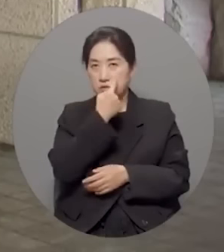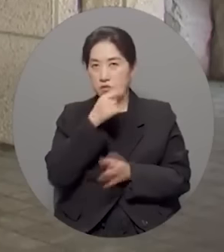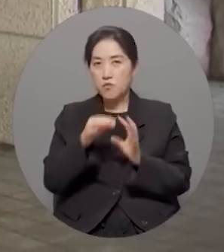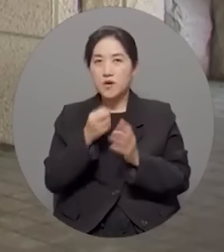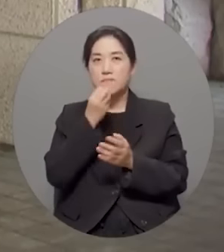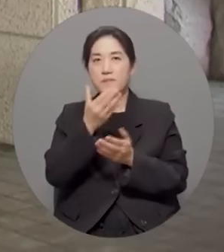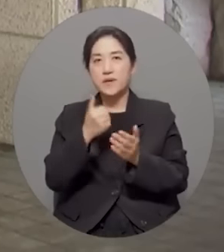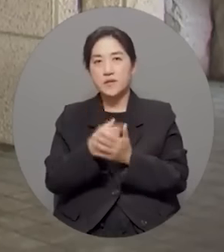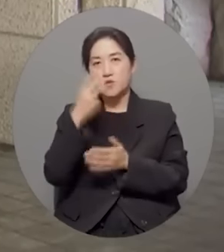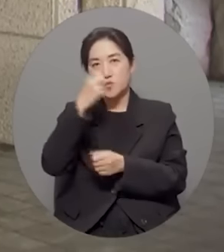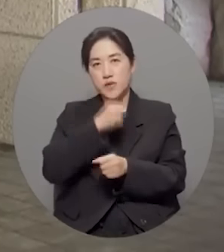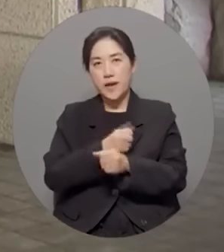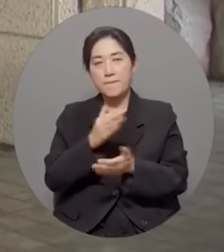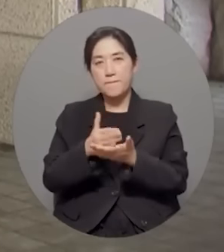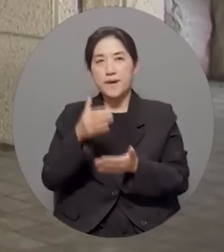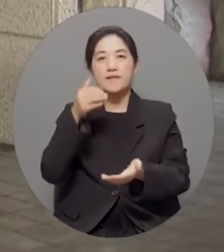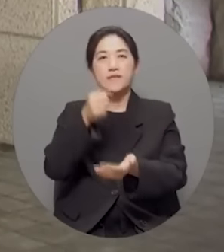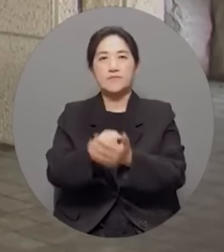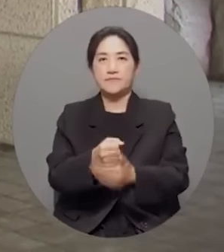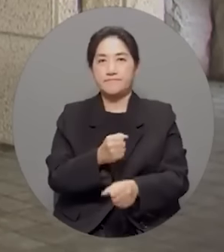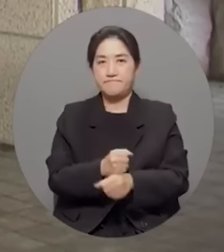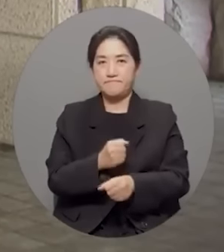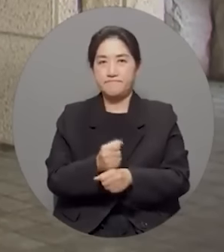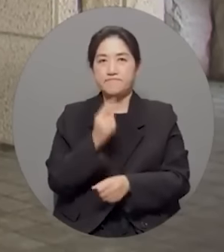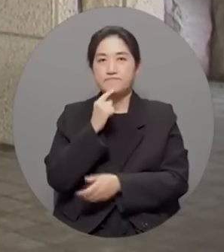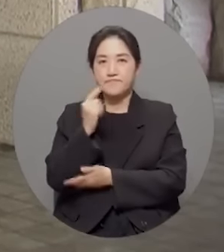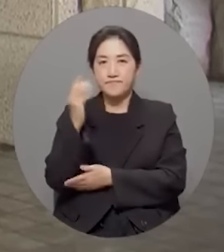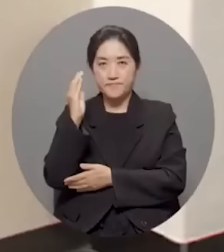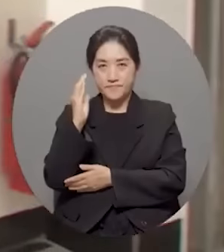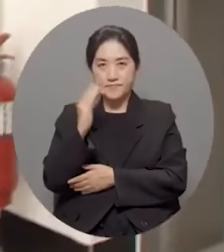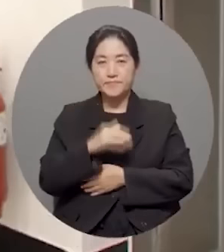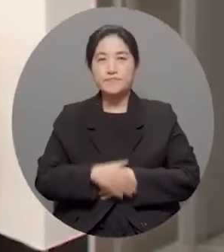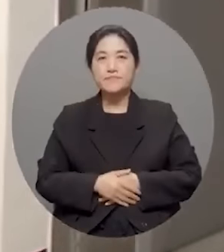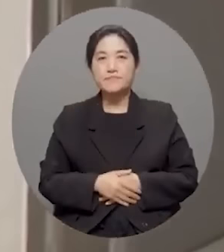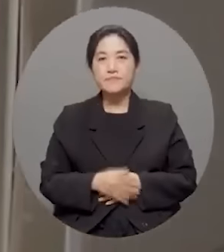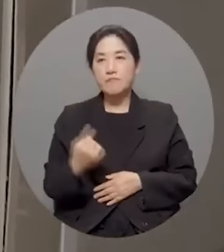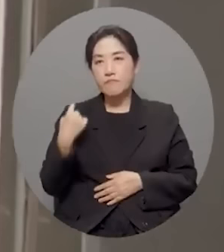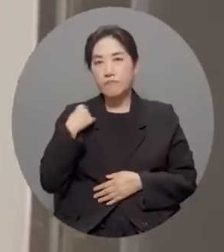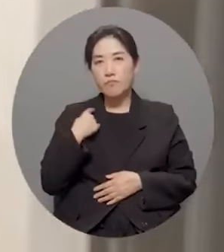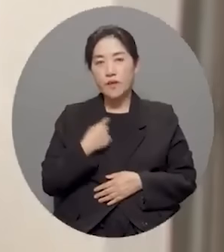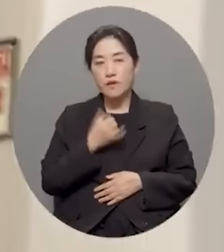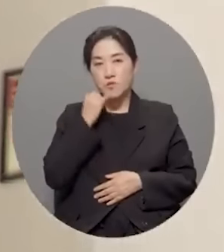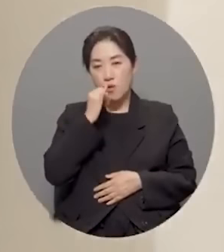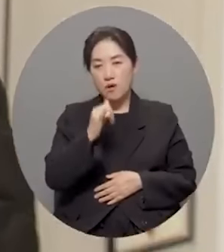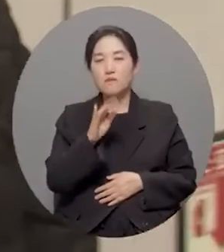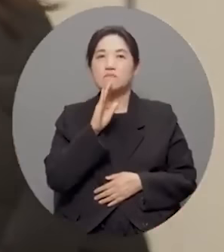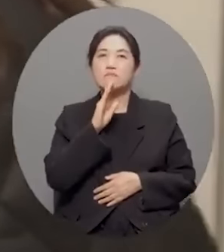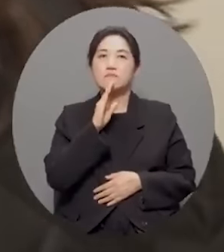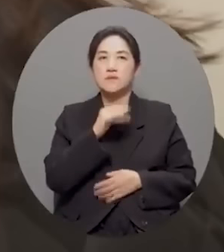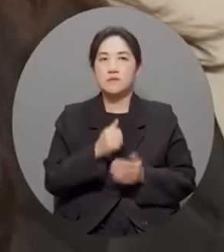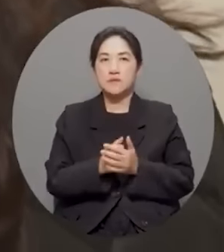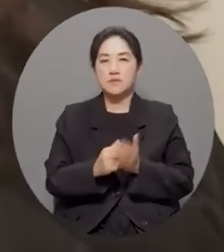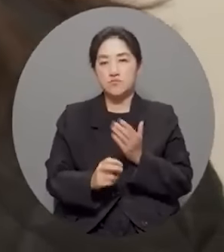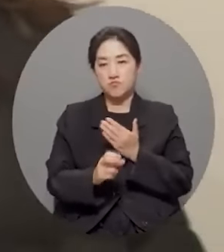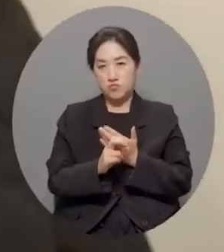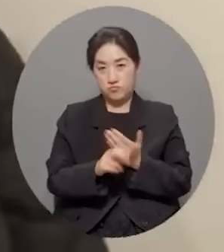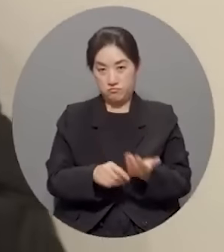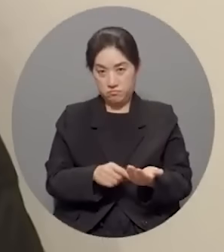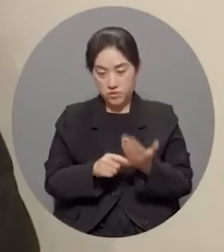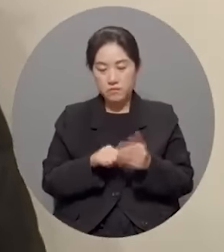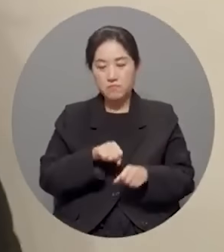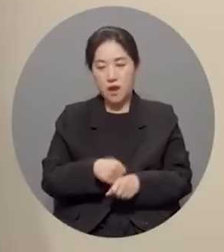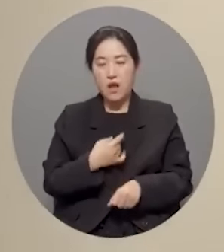따라 조사 여부를 결정할 것이라고 밝혔습니다. 어제 통화 사실을 인정하며 위법이 드러나면